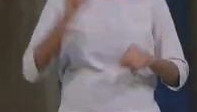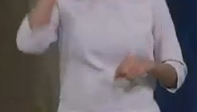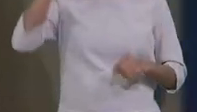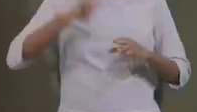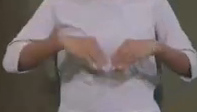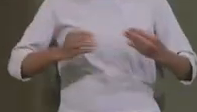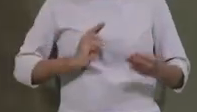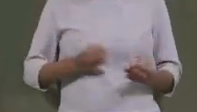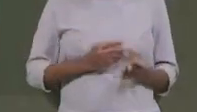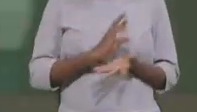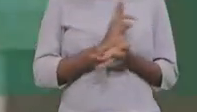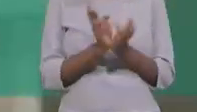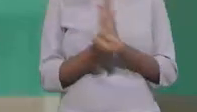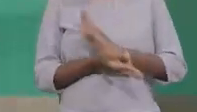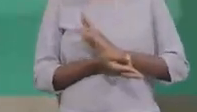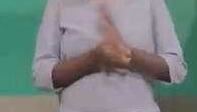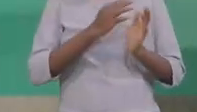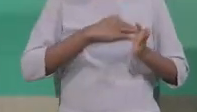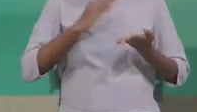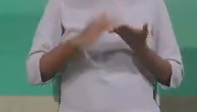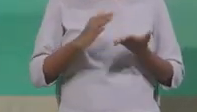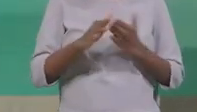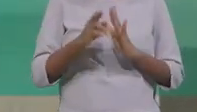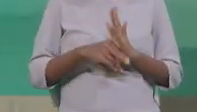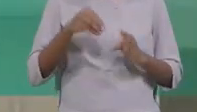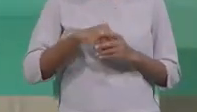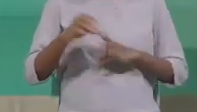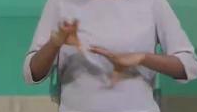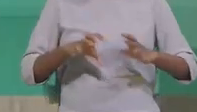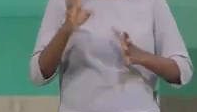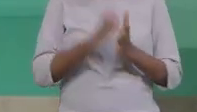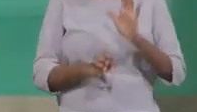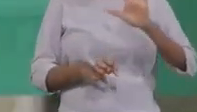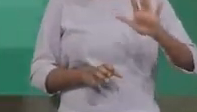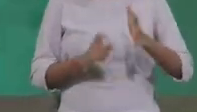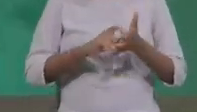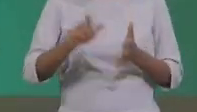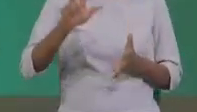Il nous donne la repentance et le pardon. Actes, chapitre 5.